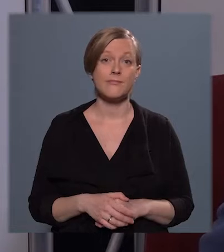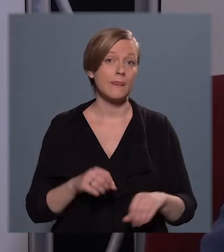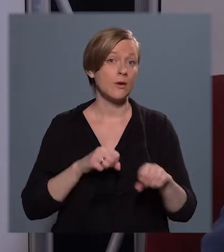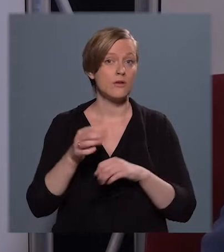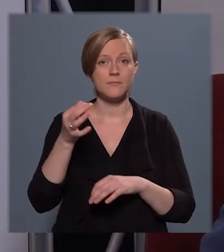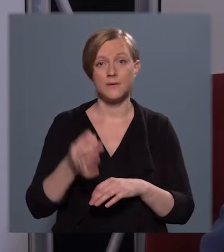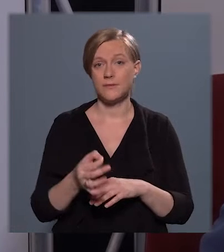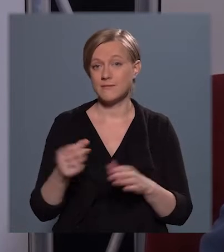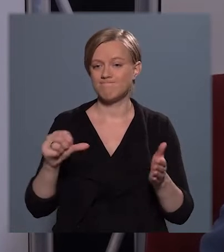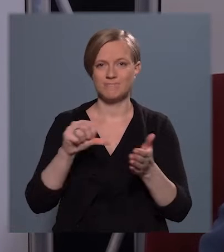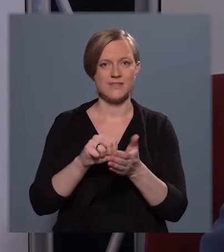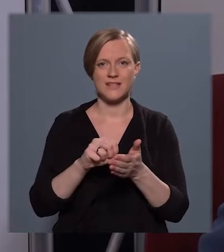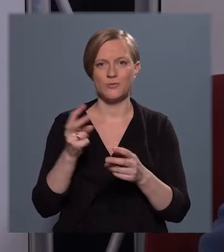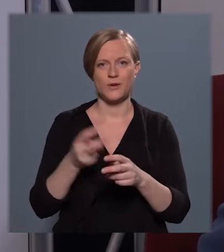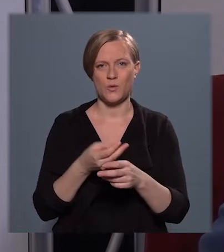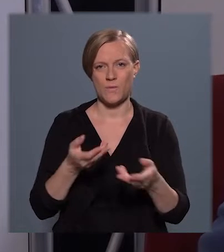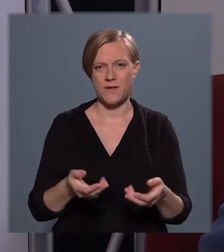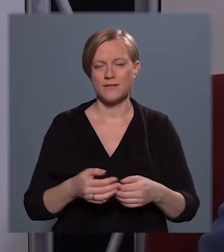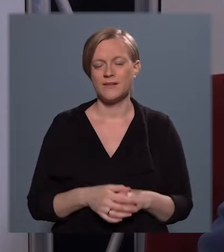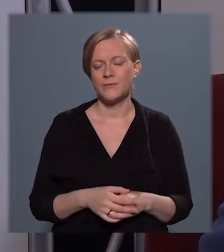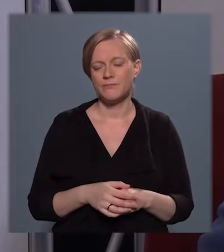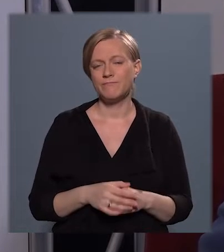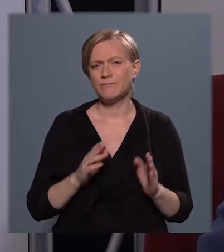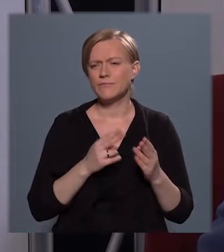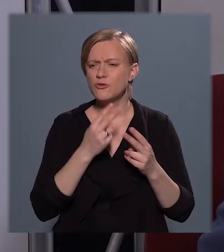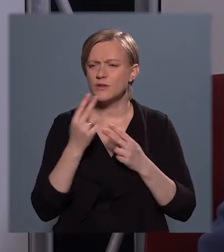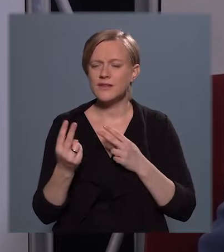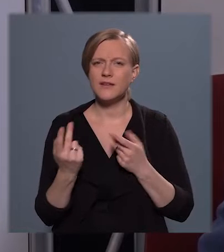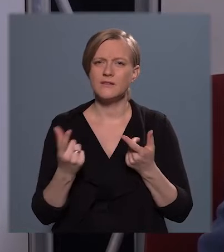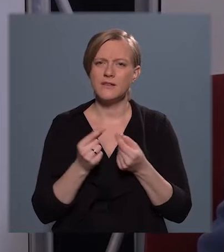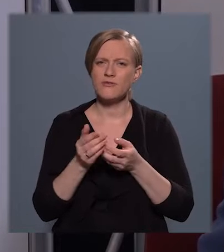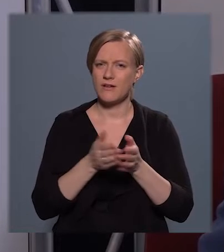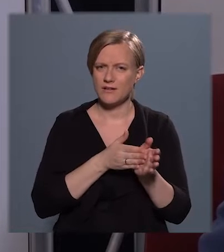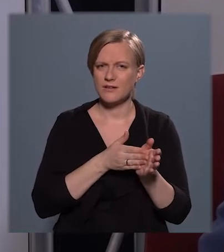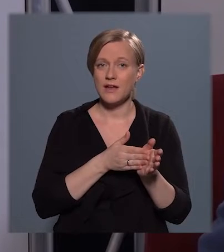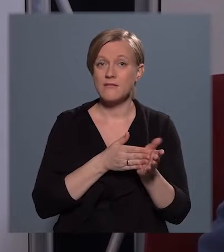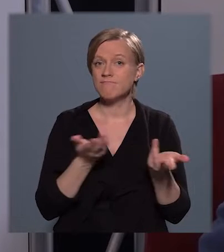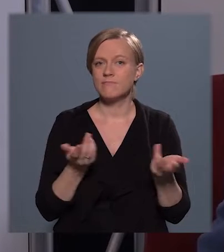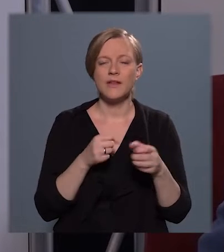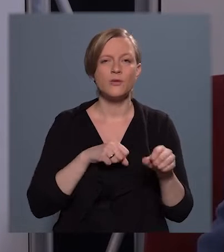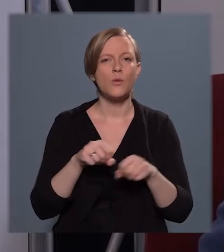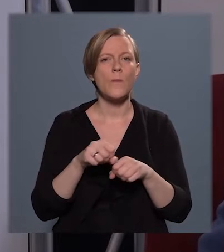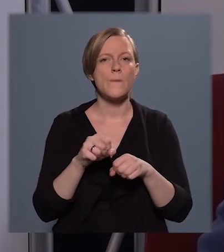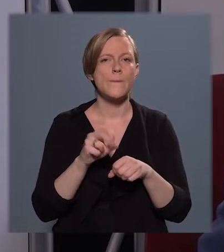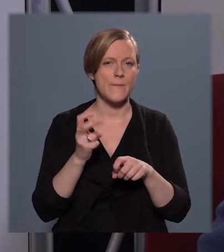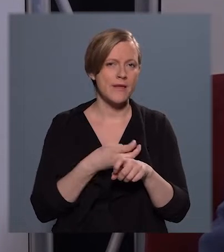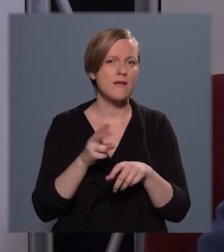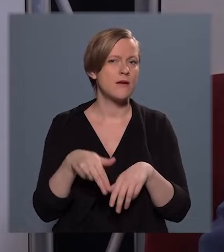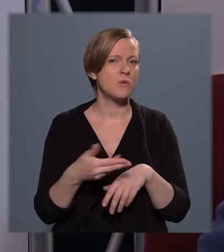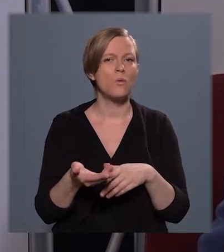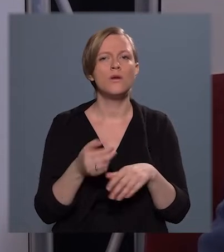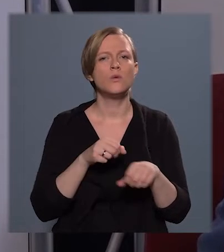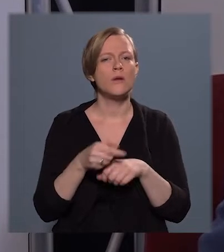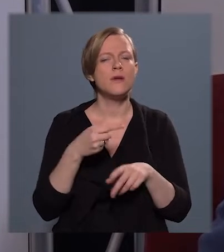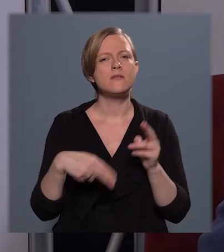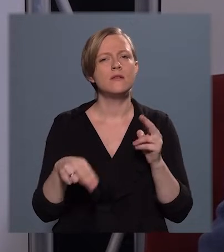Önkormányzati percek a centrumban Kőbánya, és kitekintéssel kezdünk, ugyanis Kőbányáról az önkormányzat